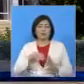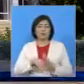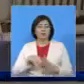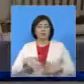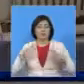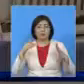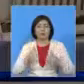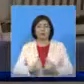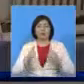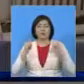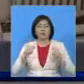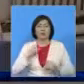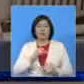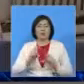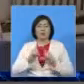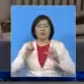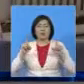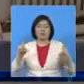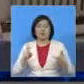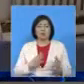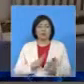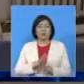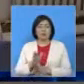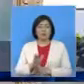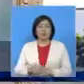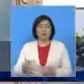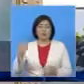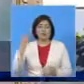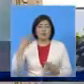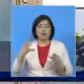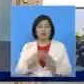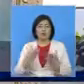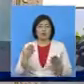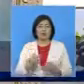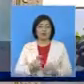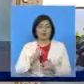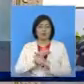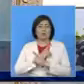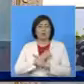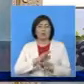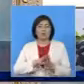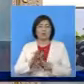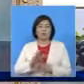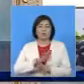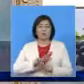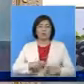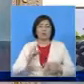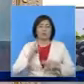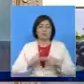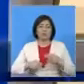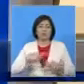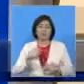весомый вклад в развитие своих школ, да и в целом в сферу образования. Их гибель – невосполнимая утрата,